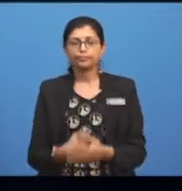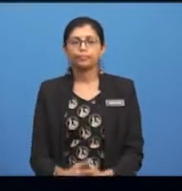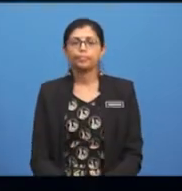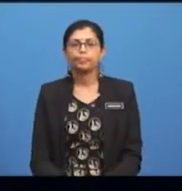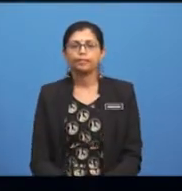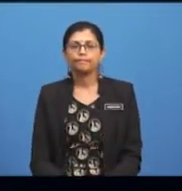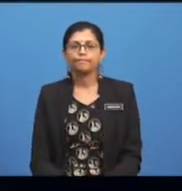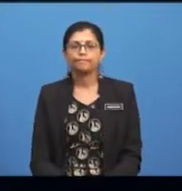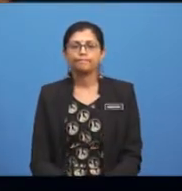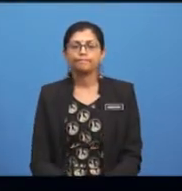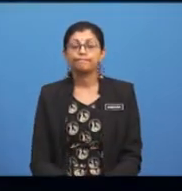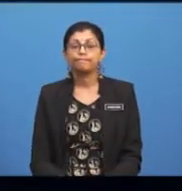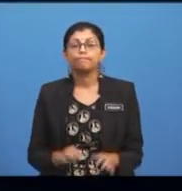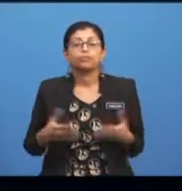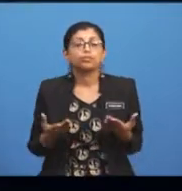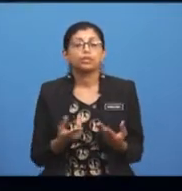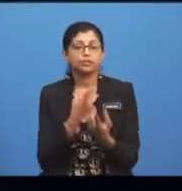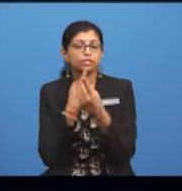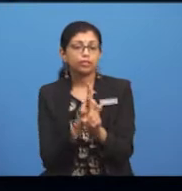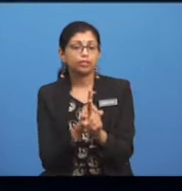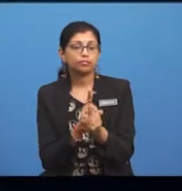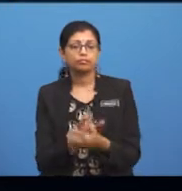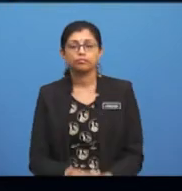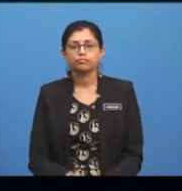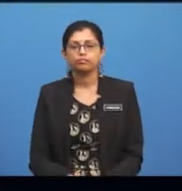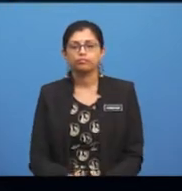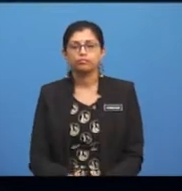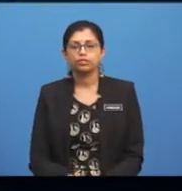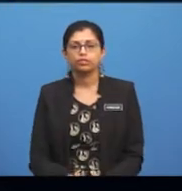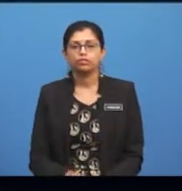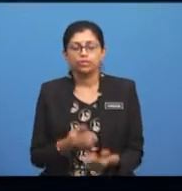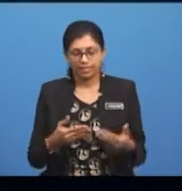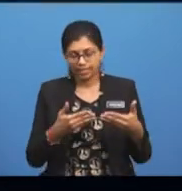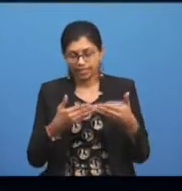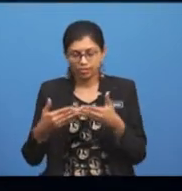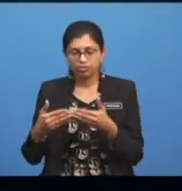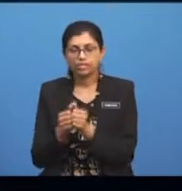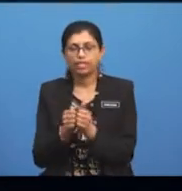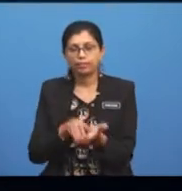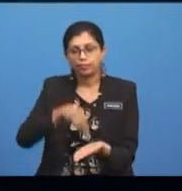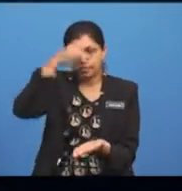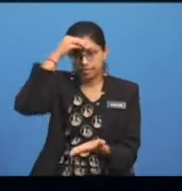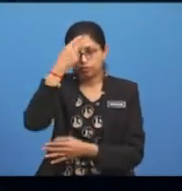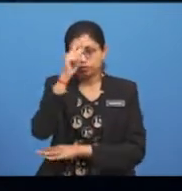Untuk menjawab semua persoalan yang cikgu nyatakan tadi, mari kita teruskan pembelajaran kita.